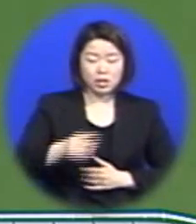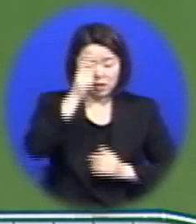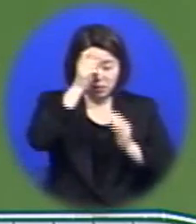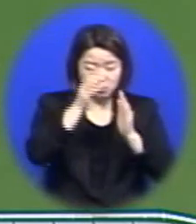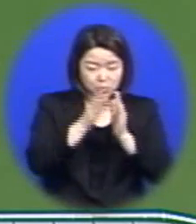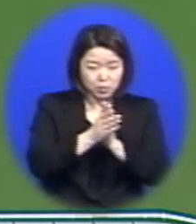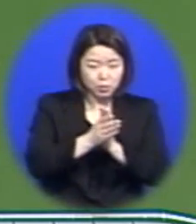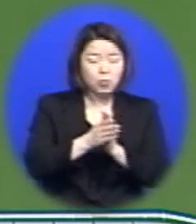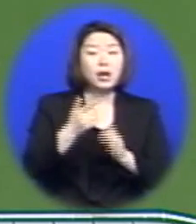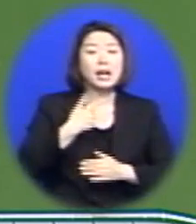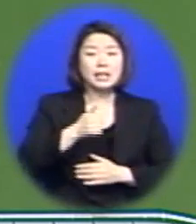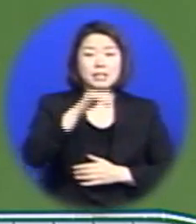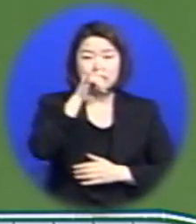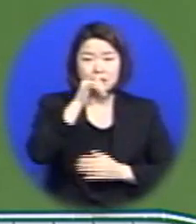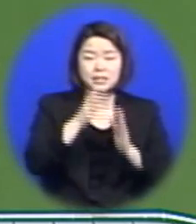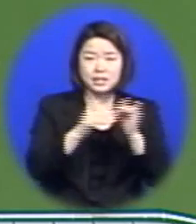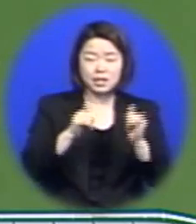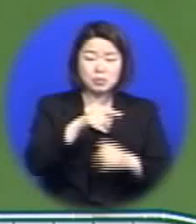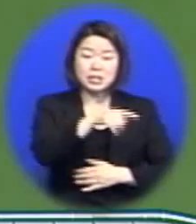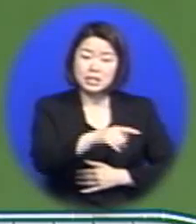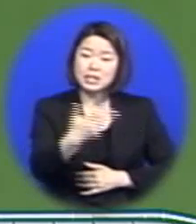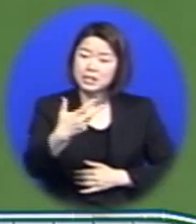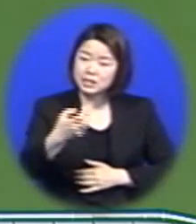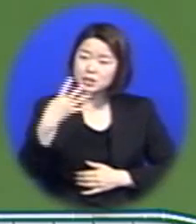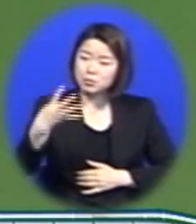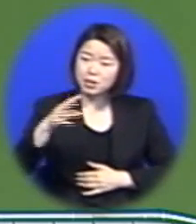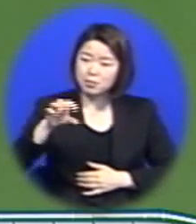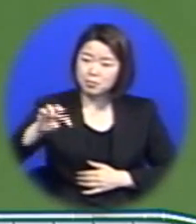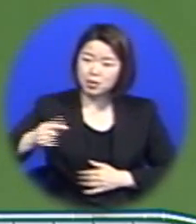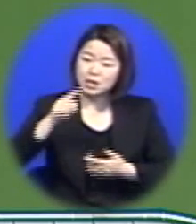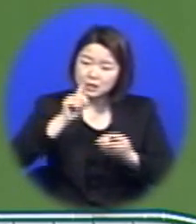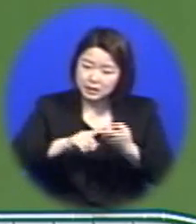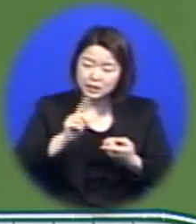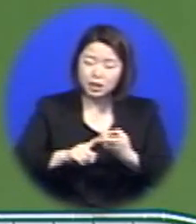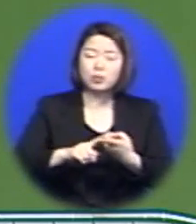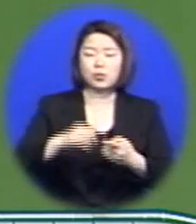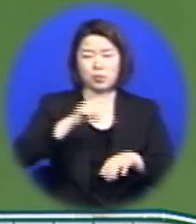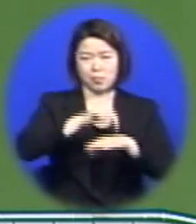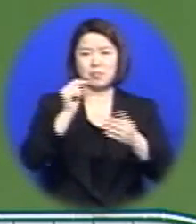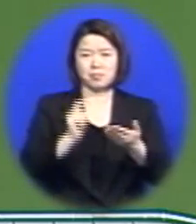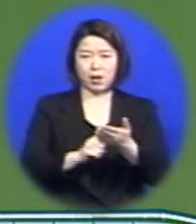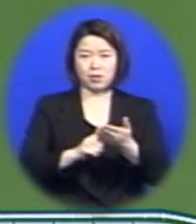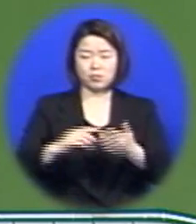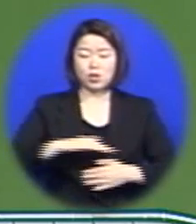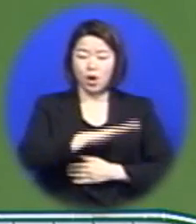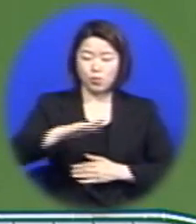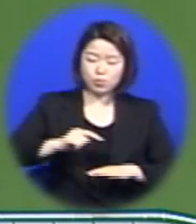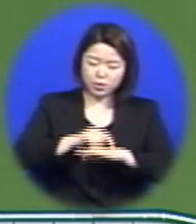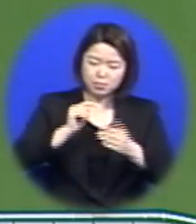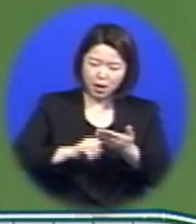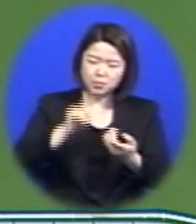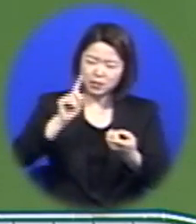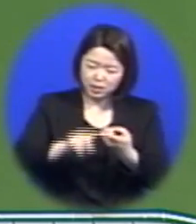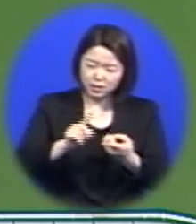시편 74편이 정말 그대로예요 우리의 심정 그대로예요